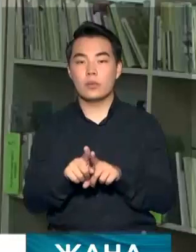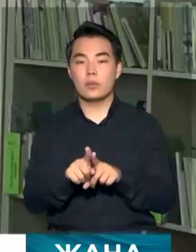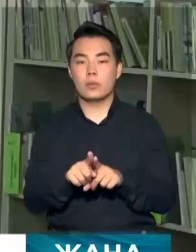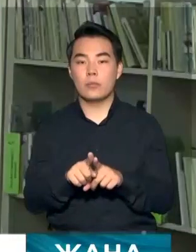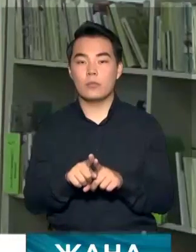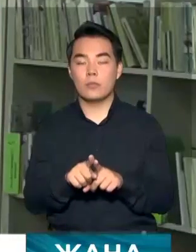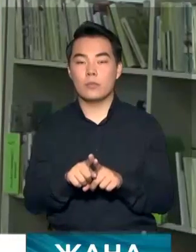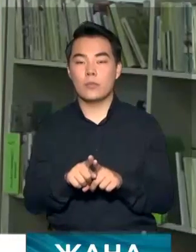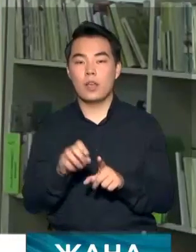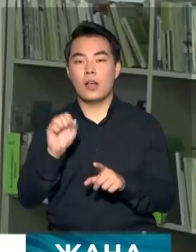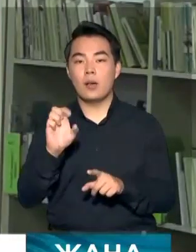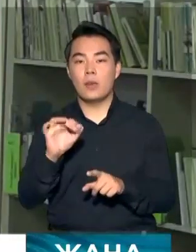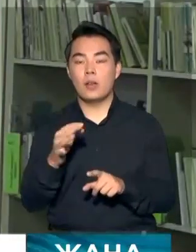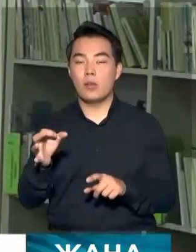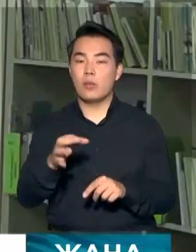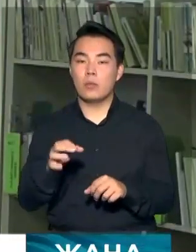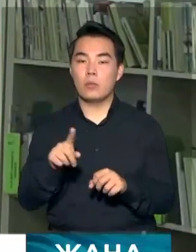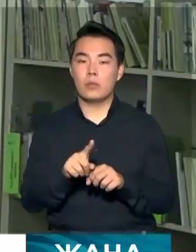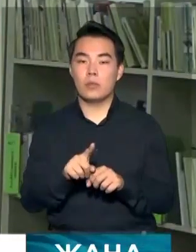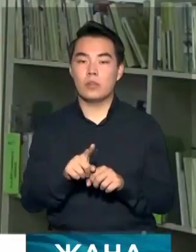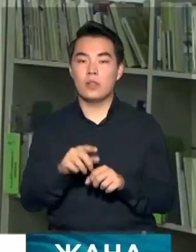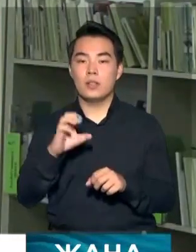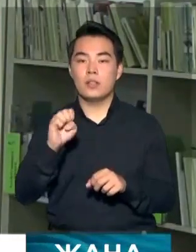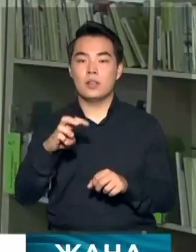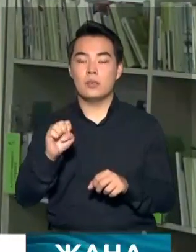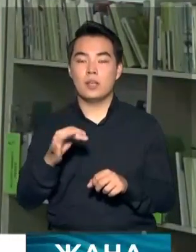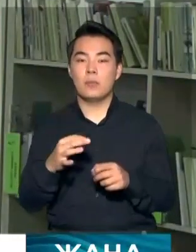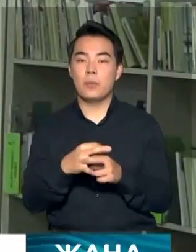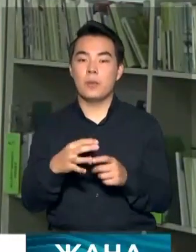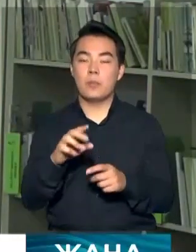заңға сәйкес, осы Абай облысында, бұрынғы Семей